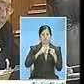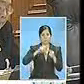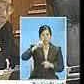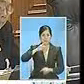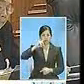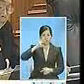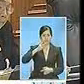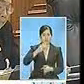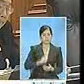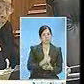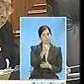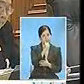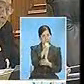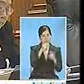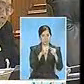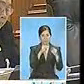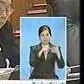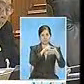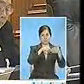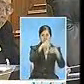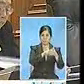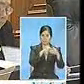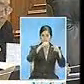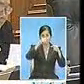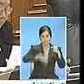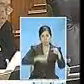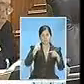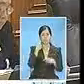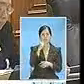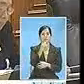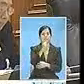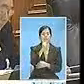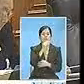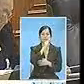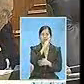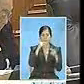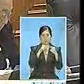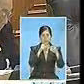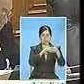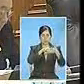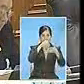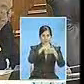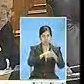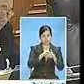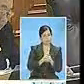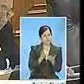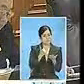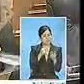กเก่าจะสอบตกประมาณ 30% เสมอครับดังนั้นการเป็นแล้วเป็นอีกนั้นมันไม่แน่เสมอไปที่จะ